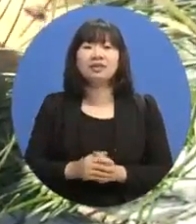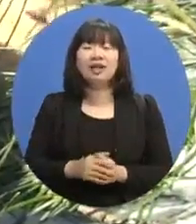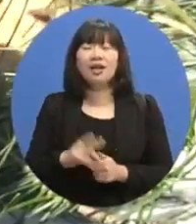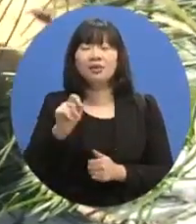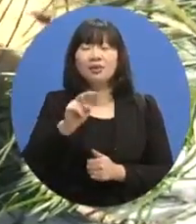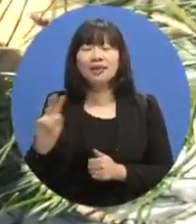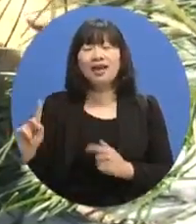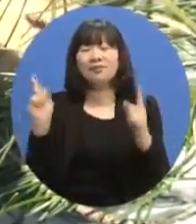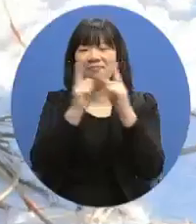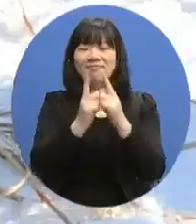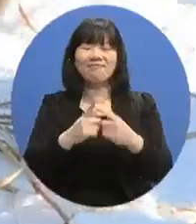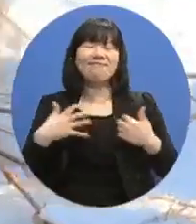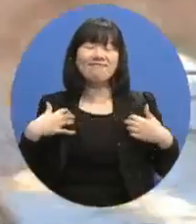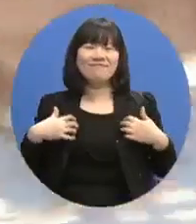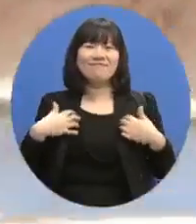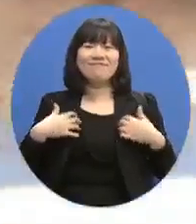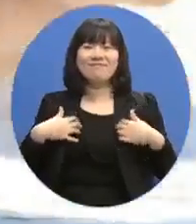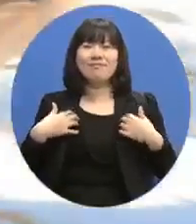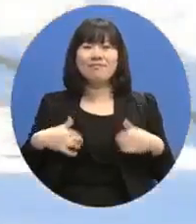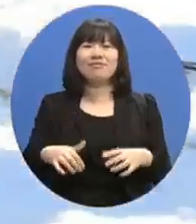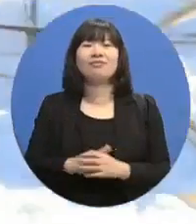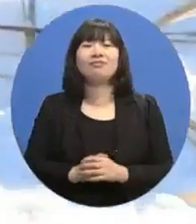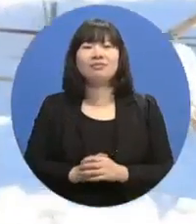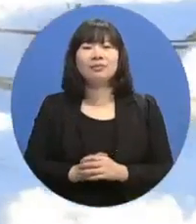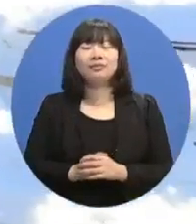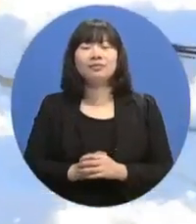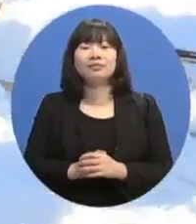고야야, 반가워.